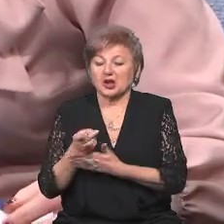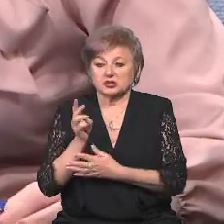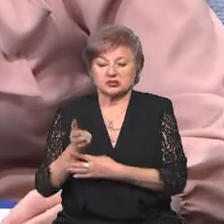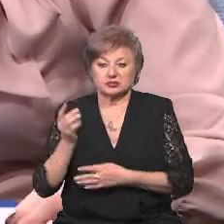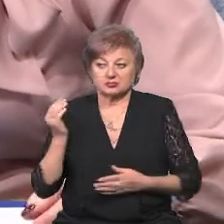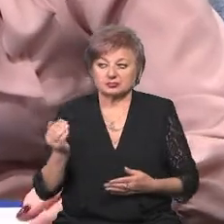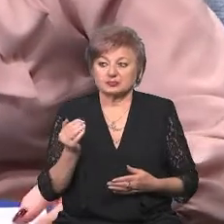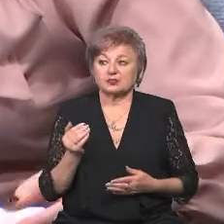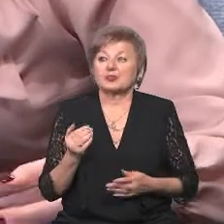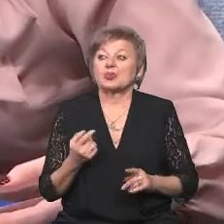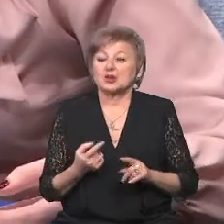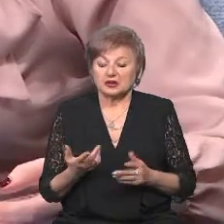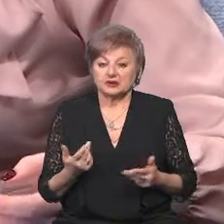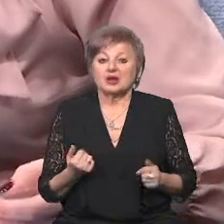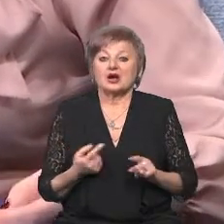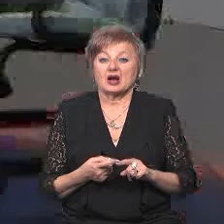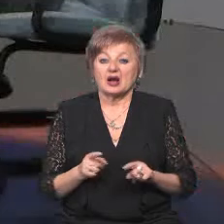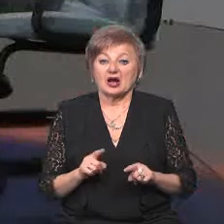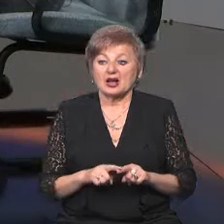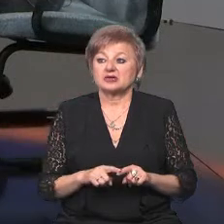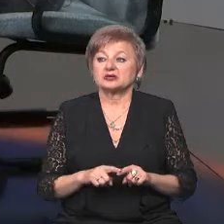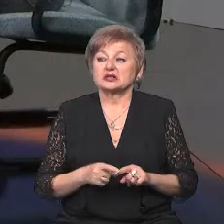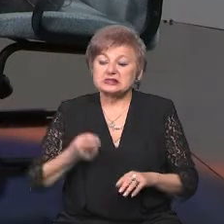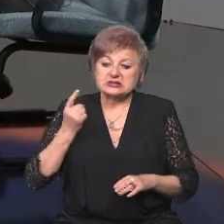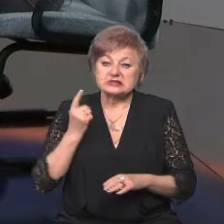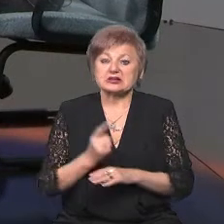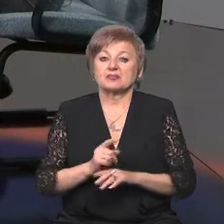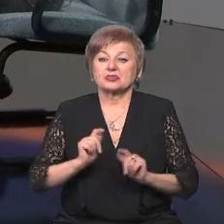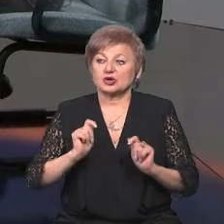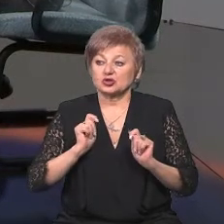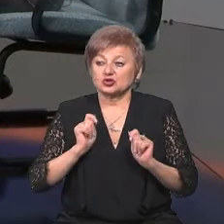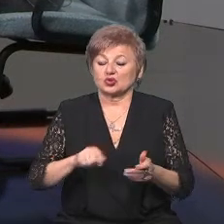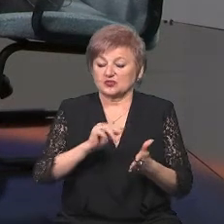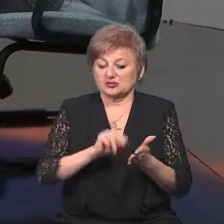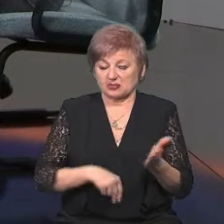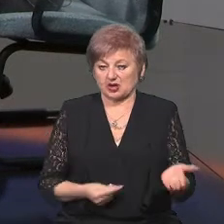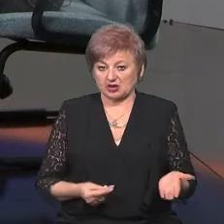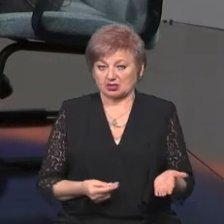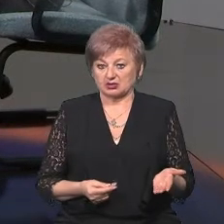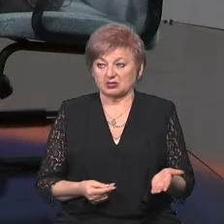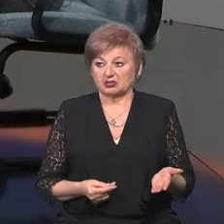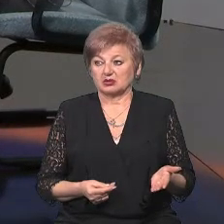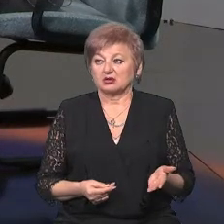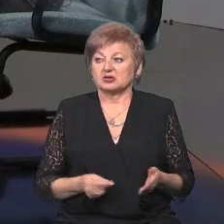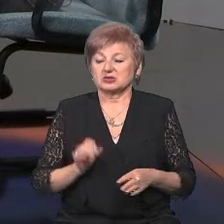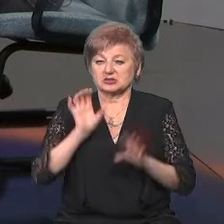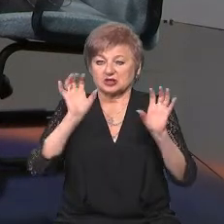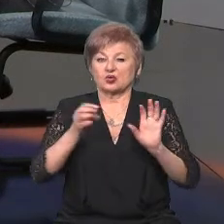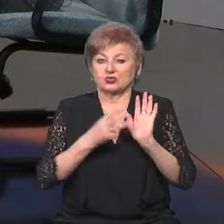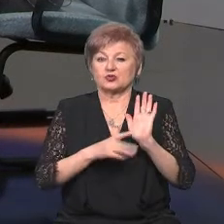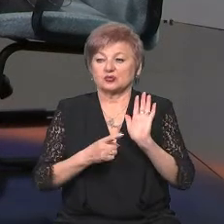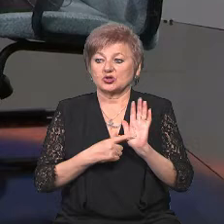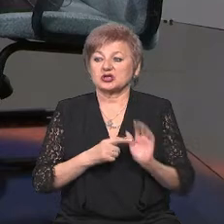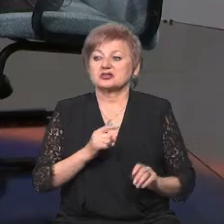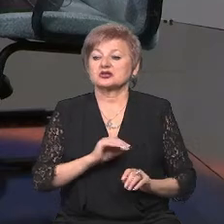там документи. Цим листом взагалі рекомендована заборона видачі навіть цих довідок. за формою 086, які, дітям,